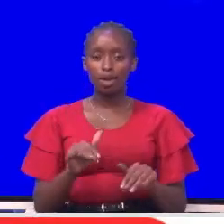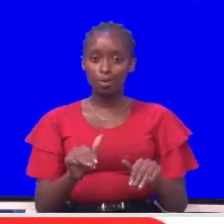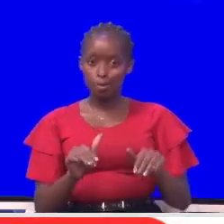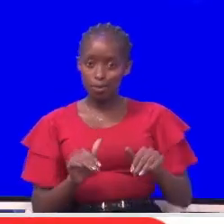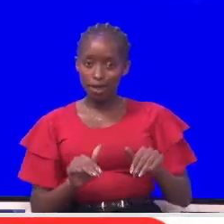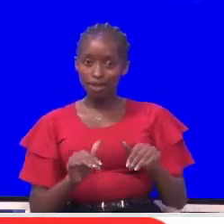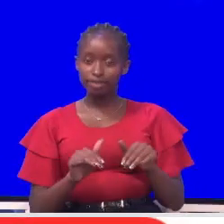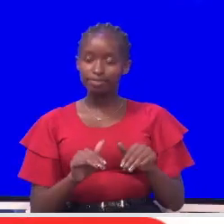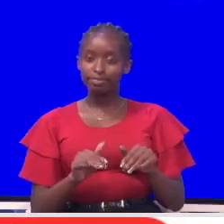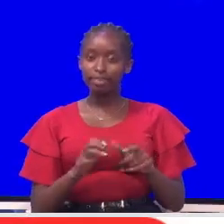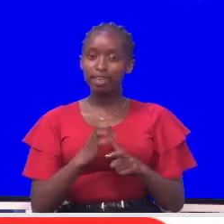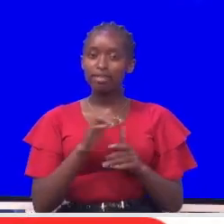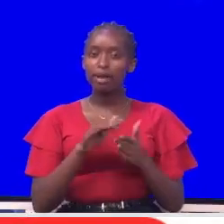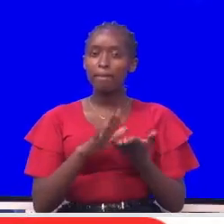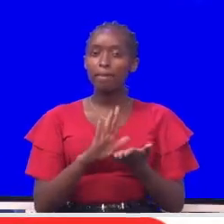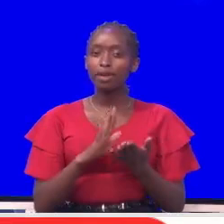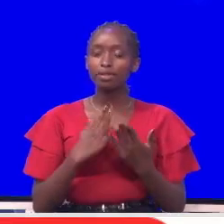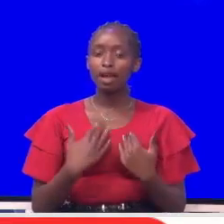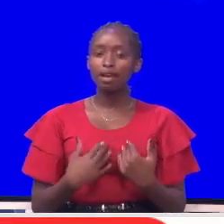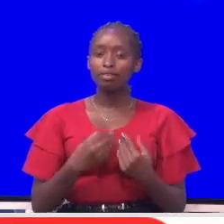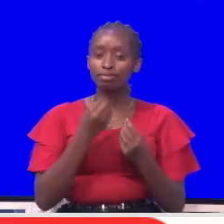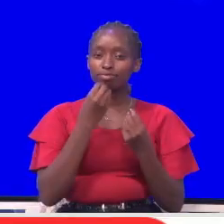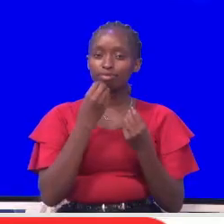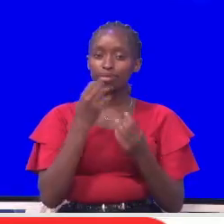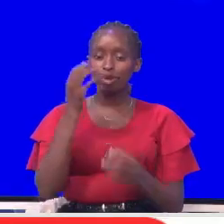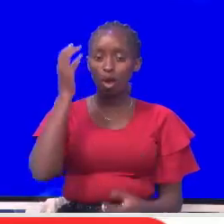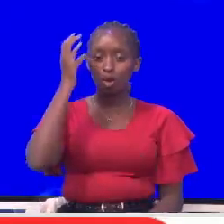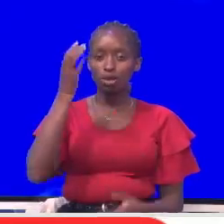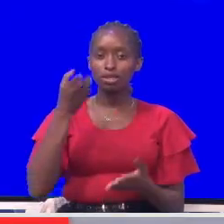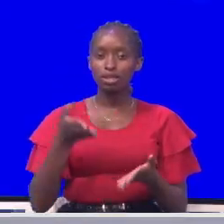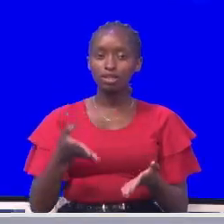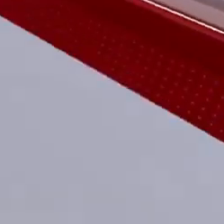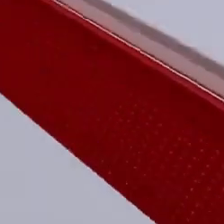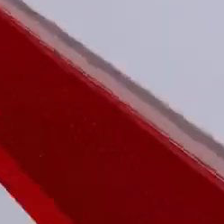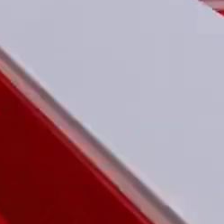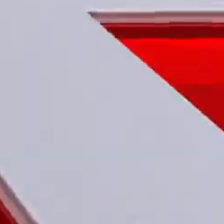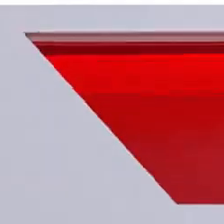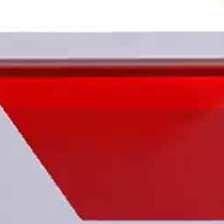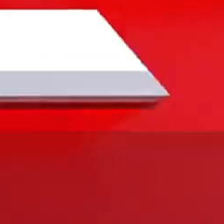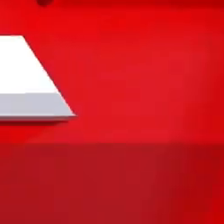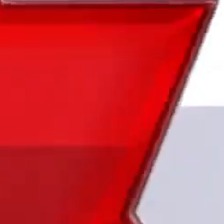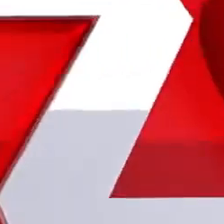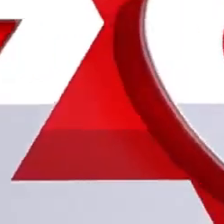for even better content hapa ndipo.